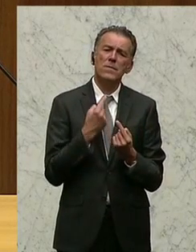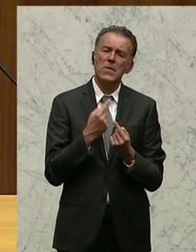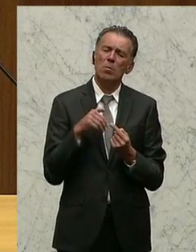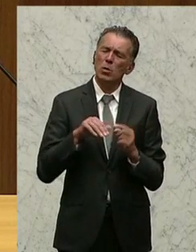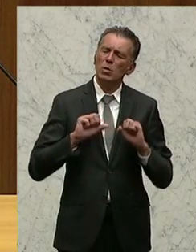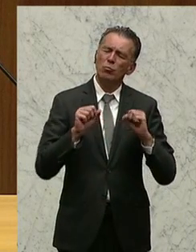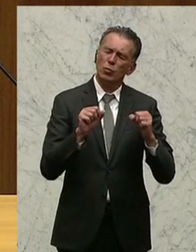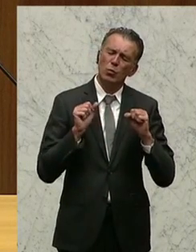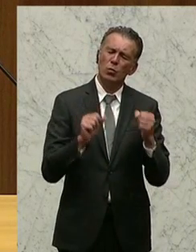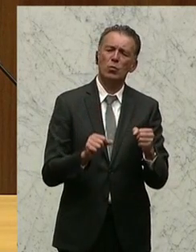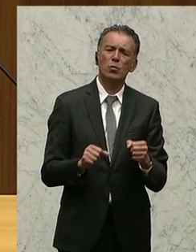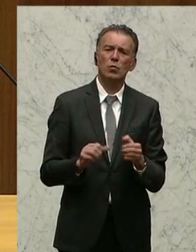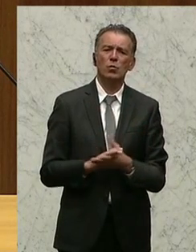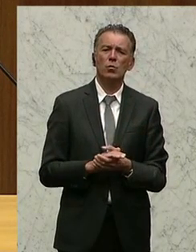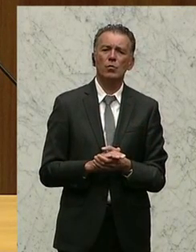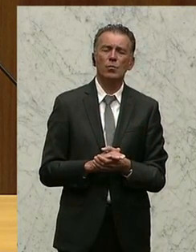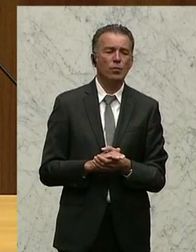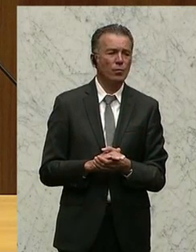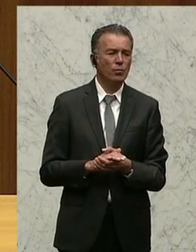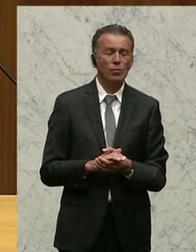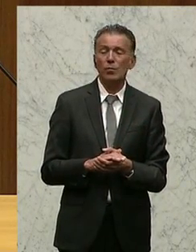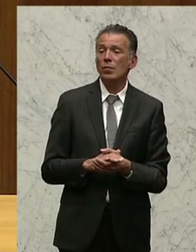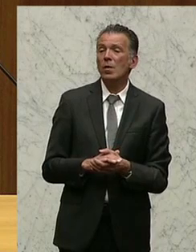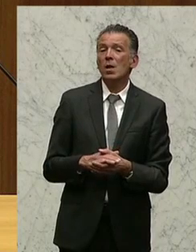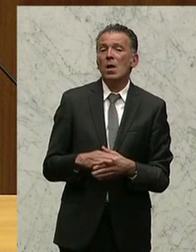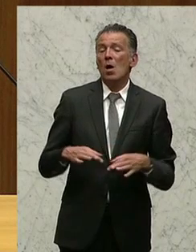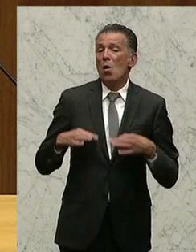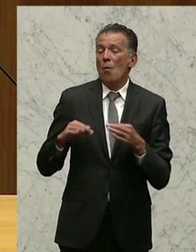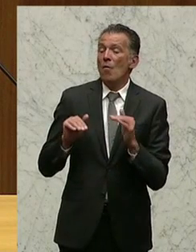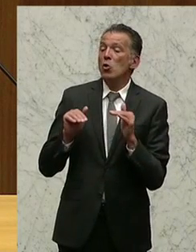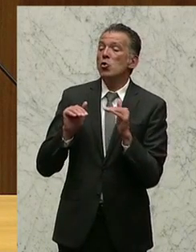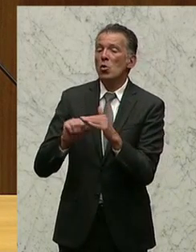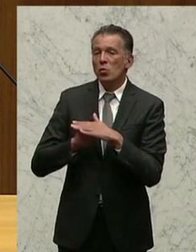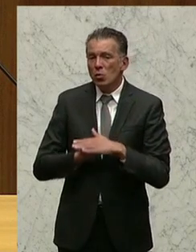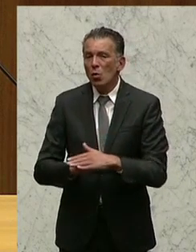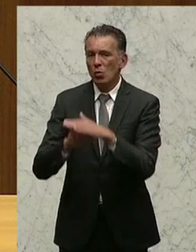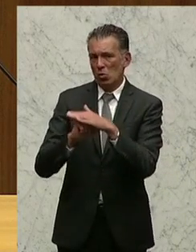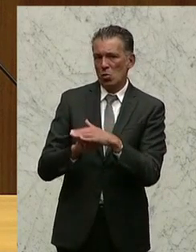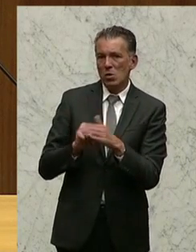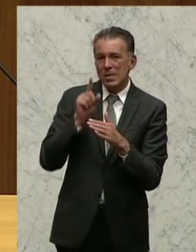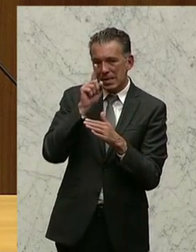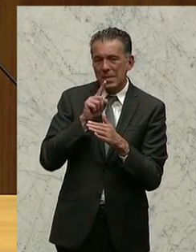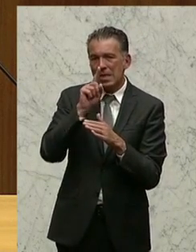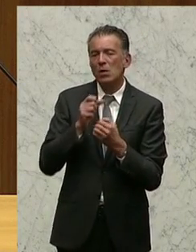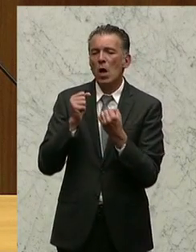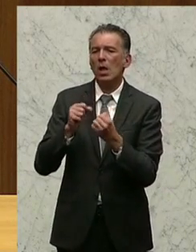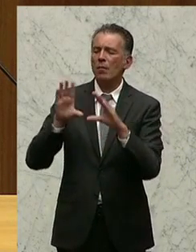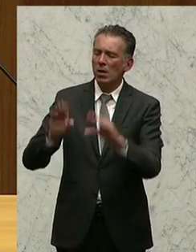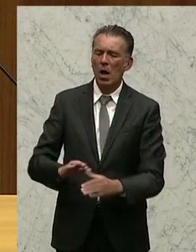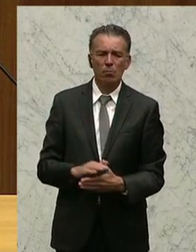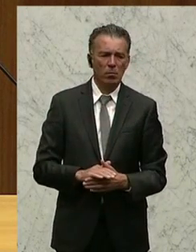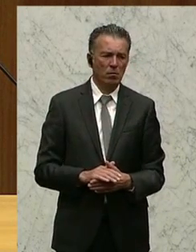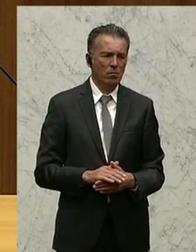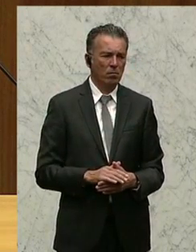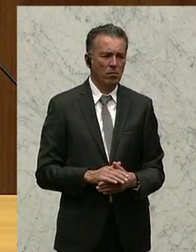dafür zu tun, um Opfer vor sexueller Gewalt zu schützen und zu unterstützen. Aber eines hilft ganz sicher nicht, wenn